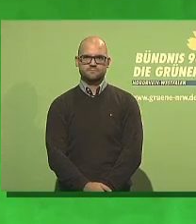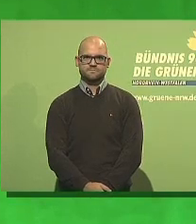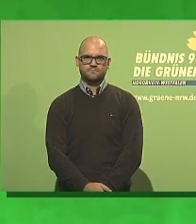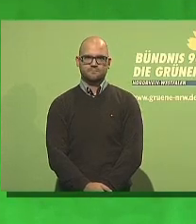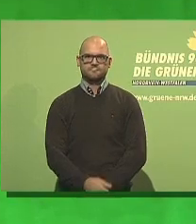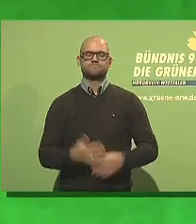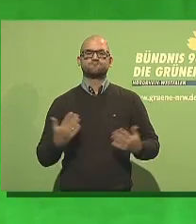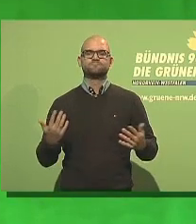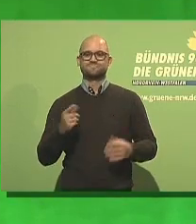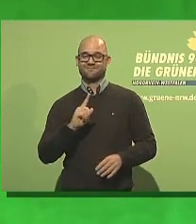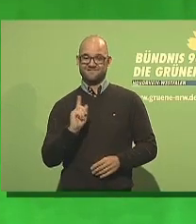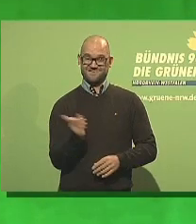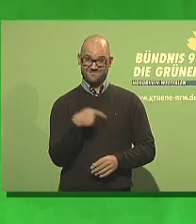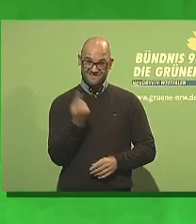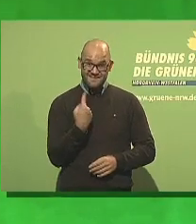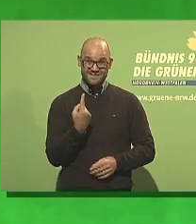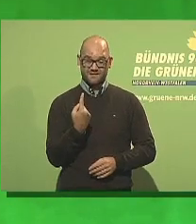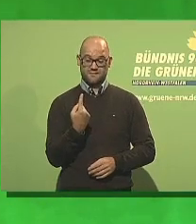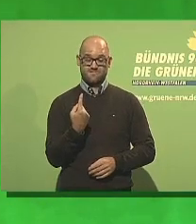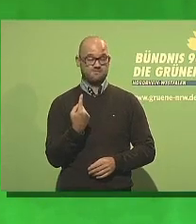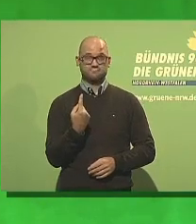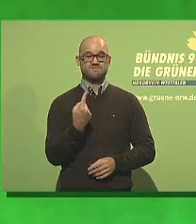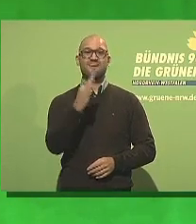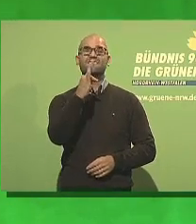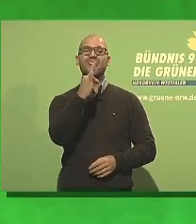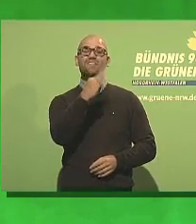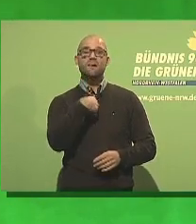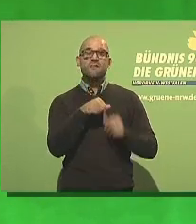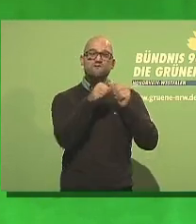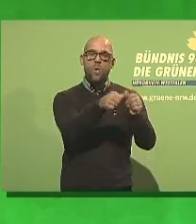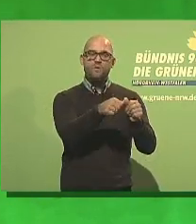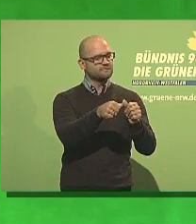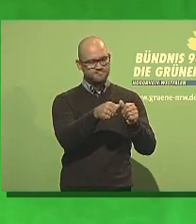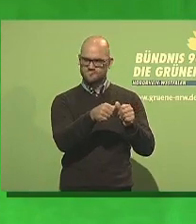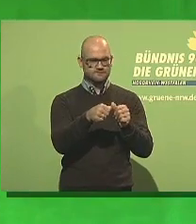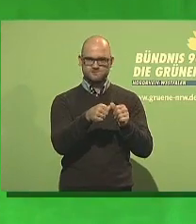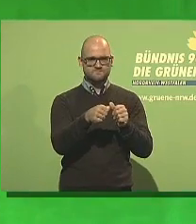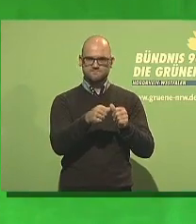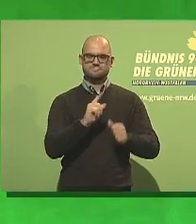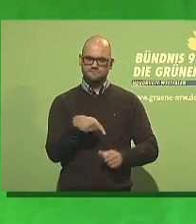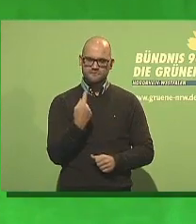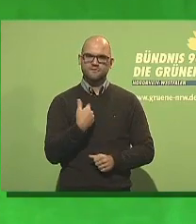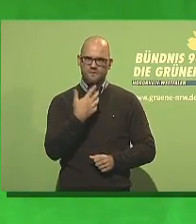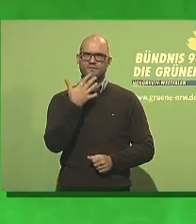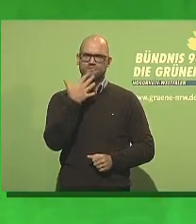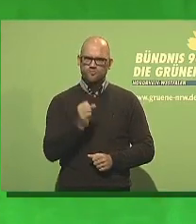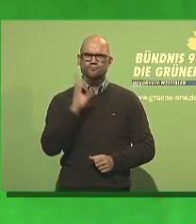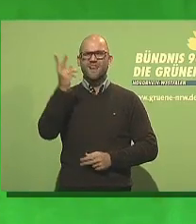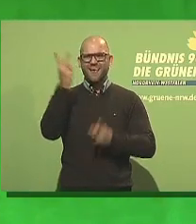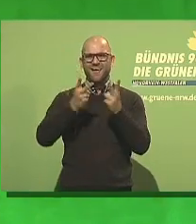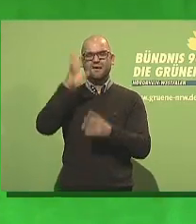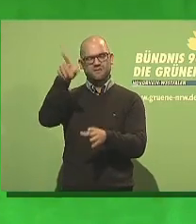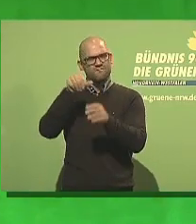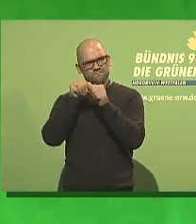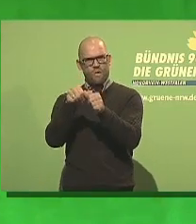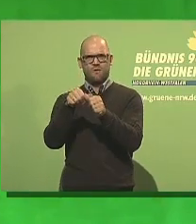Wir wollen anders als Friedrich mit dem Leitsatz des Gerichts ernst machen. Und das heißt, weg mit